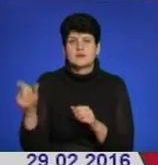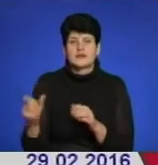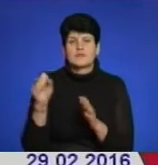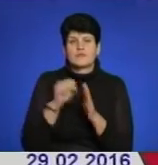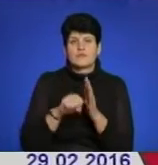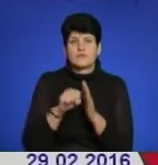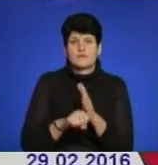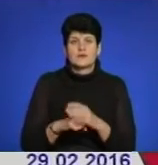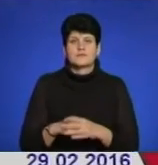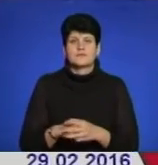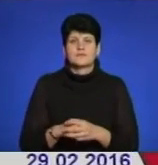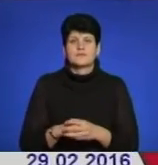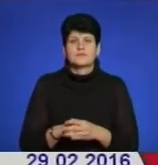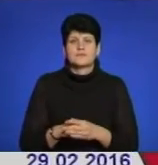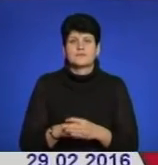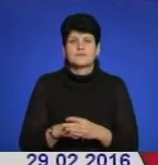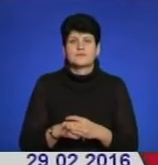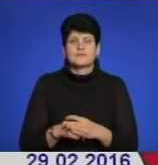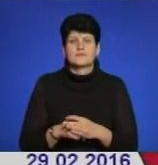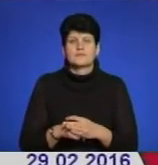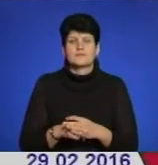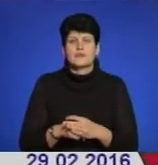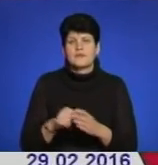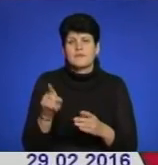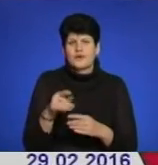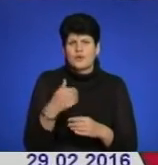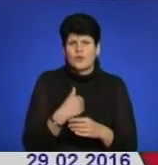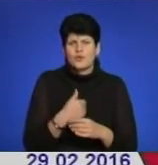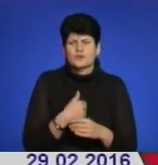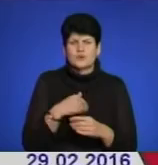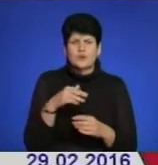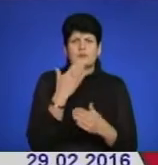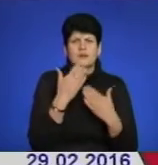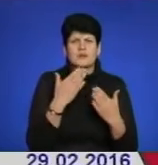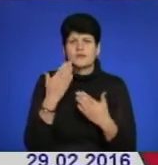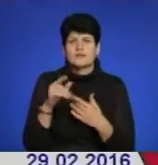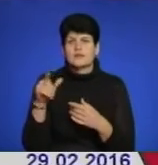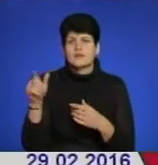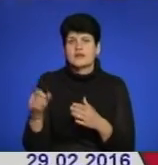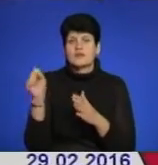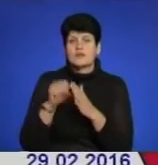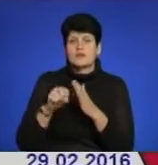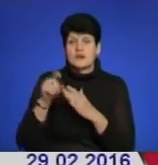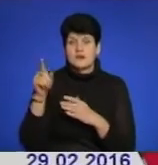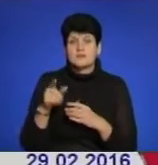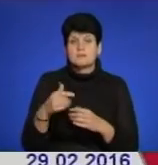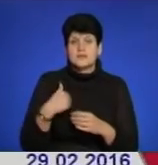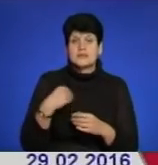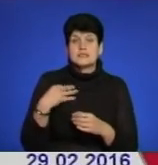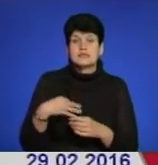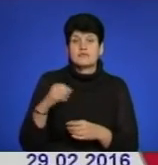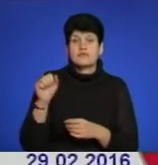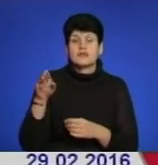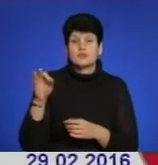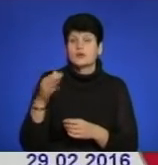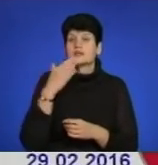якось жити, що багато ми зробимо? Багато дечого не може. А ви будете ходити, це наше життя, чи вон люди людські вб'ють, от мій син вато, ой дід вато,